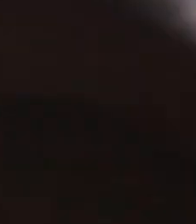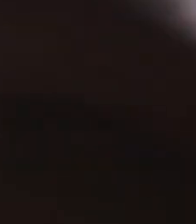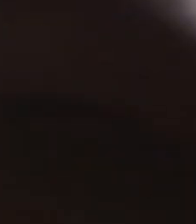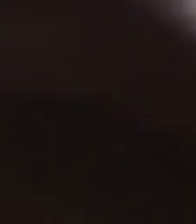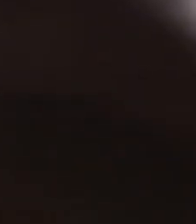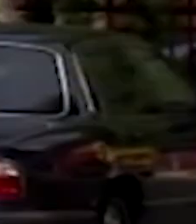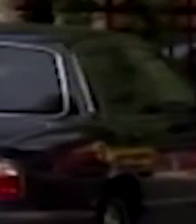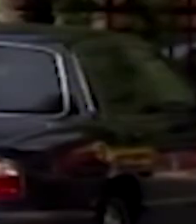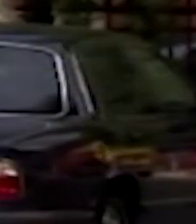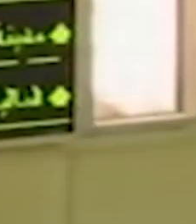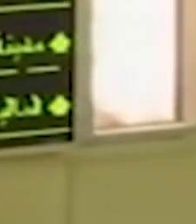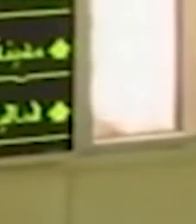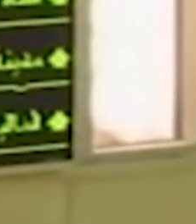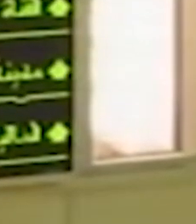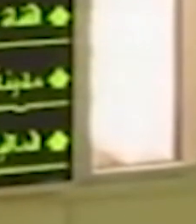ت